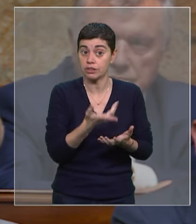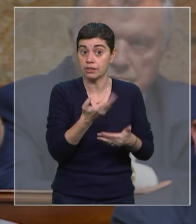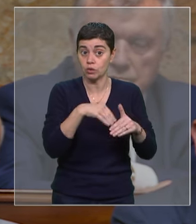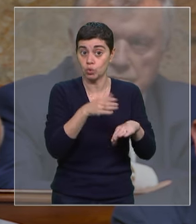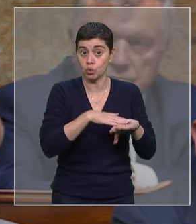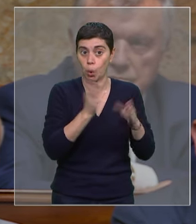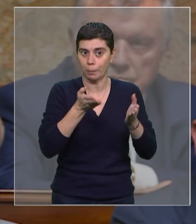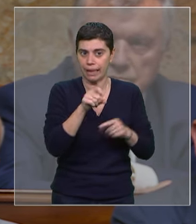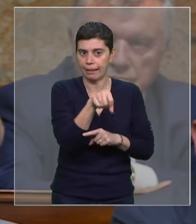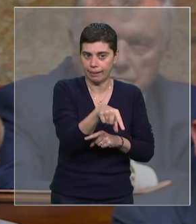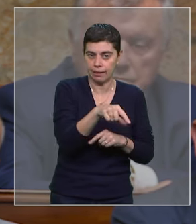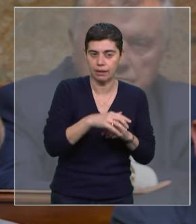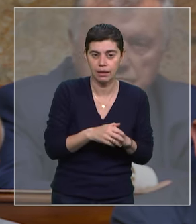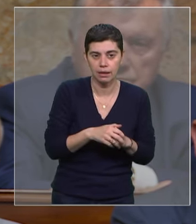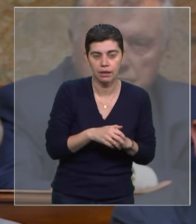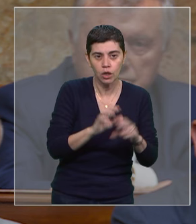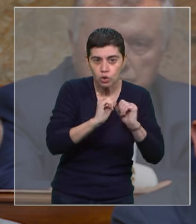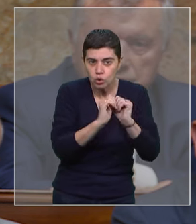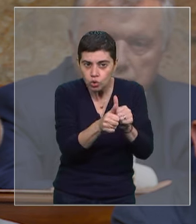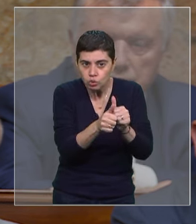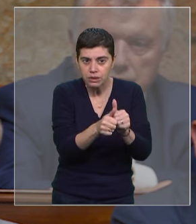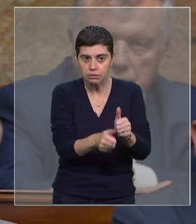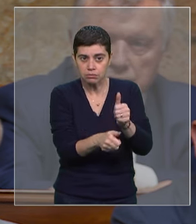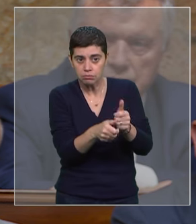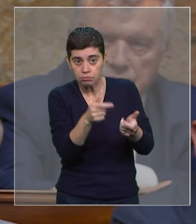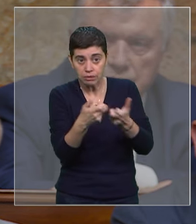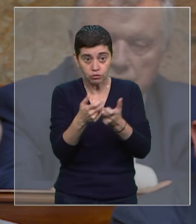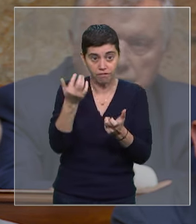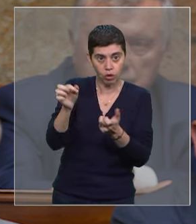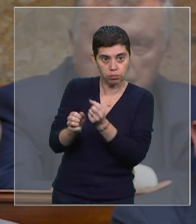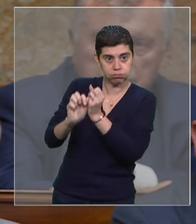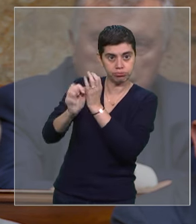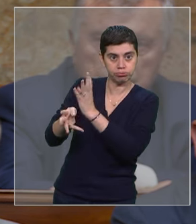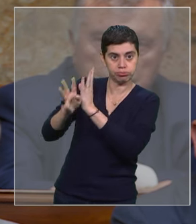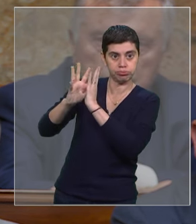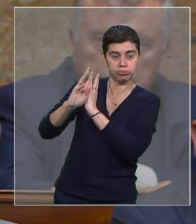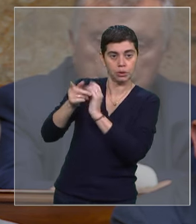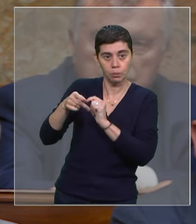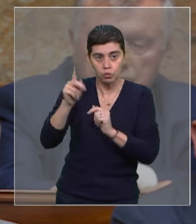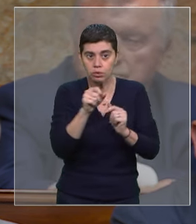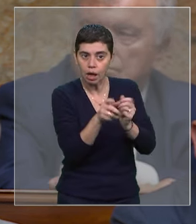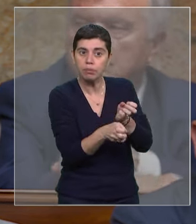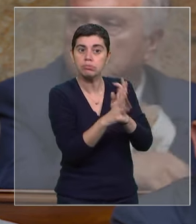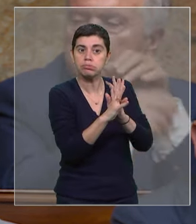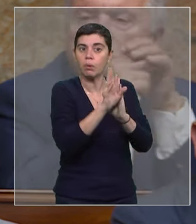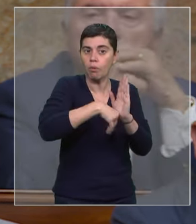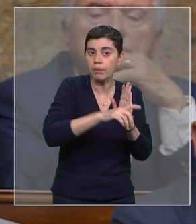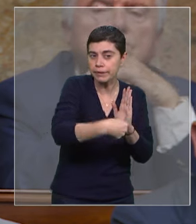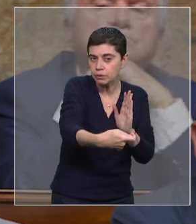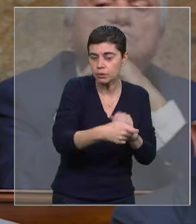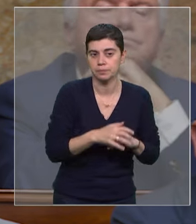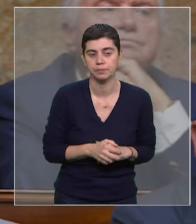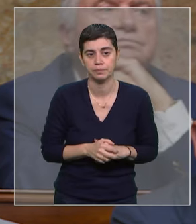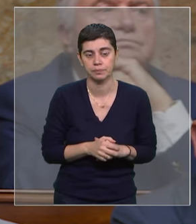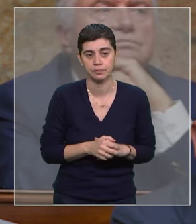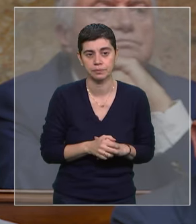exige une prise en compte des volumes réalisés largement inférieurs aux standards hexagonaux en raison des contraintes démographiques et géographiques. À